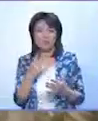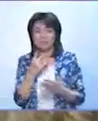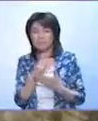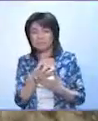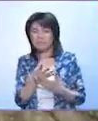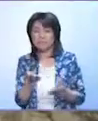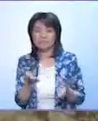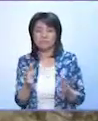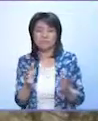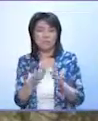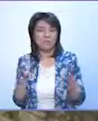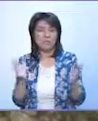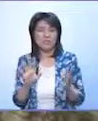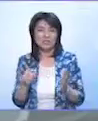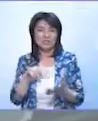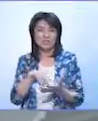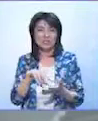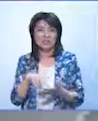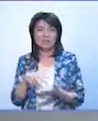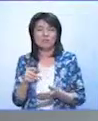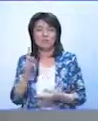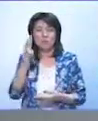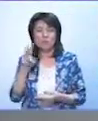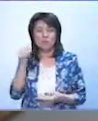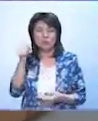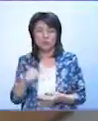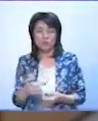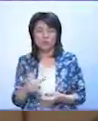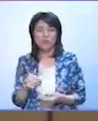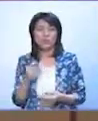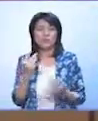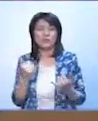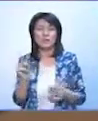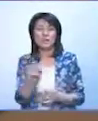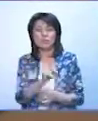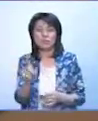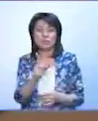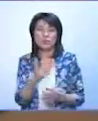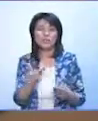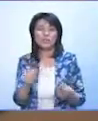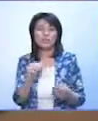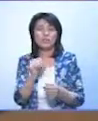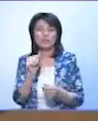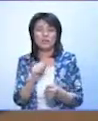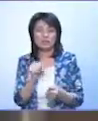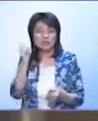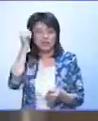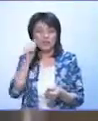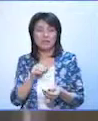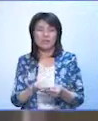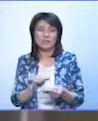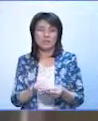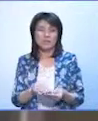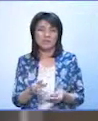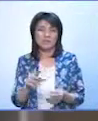бетонные столбы. Вся история Семипалатинского полигона сегодня собрана в специальном музее, где хранятся уникальные экспонаты – молчаливые очевидцы ядерного